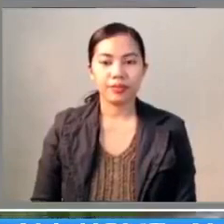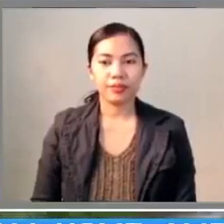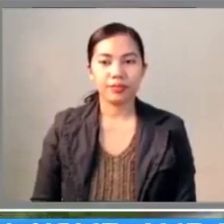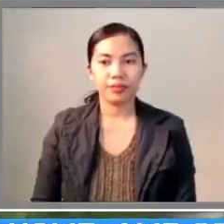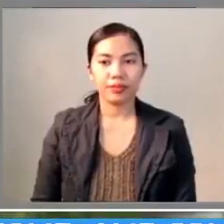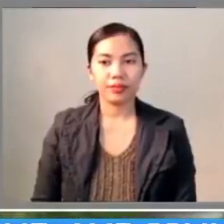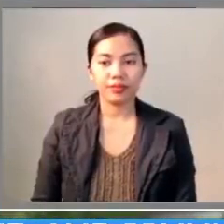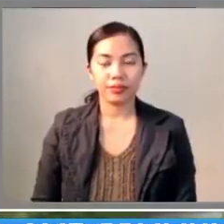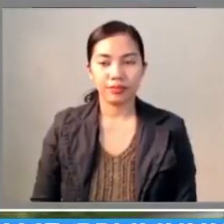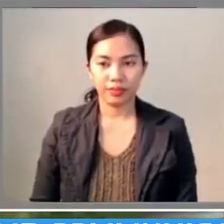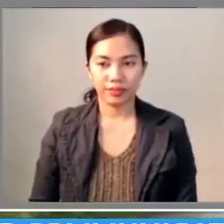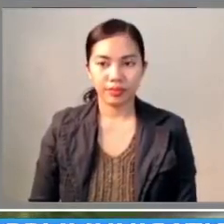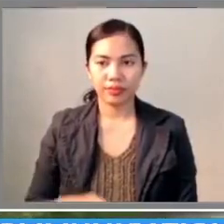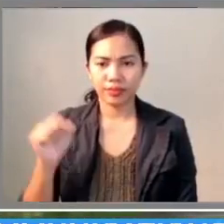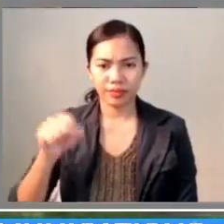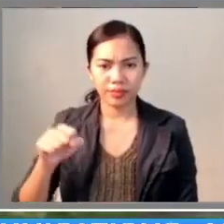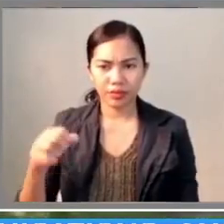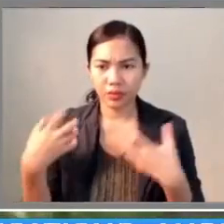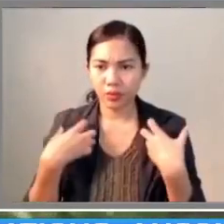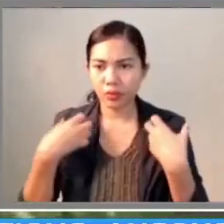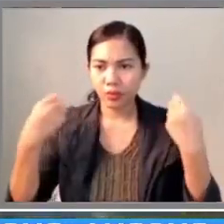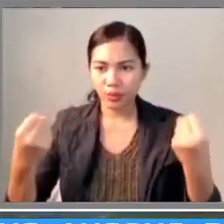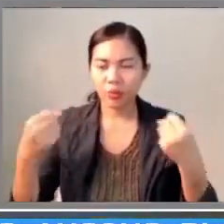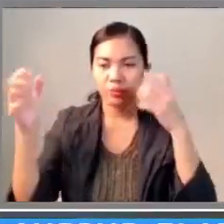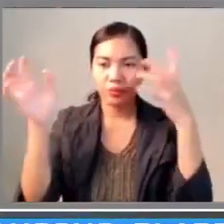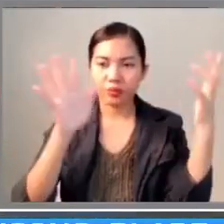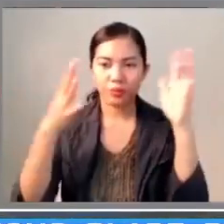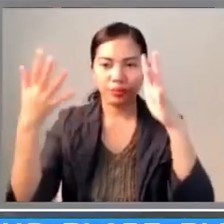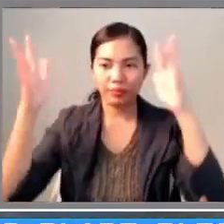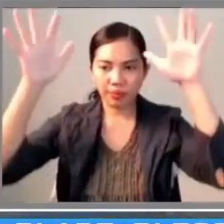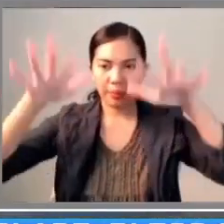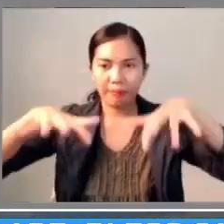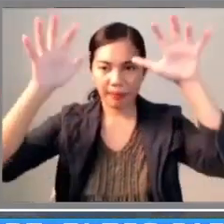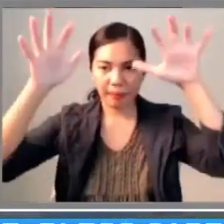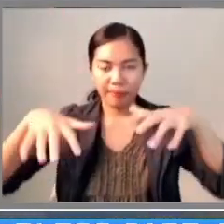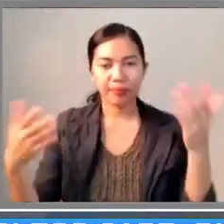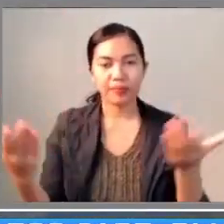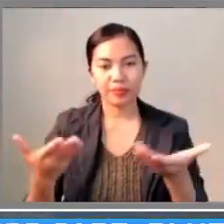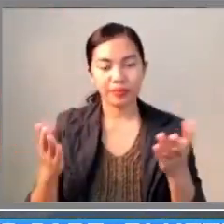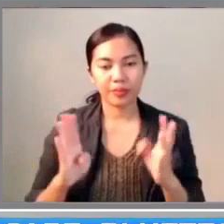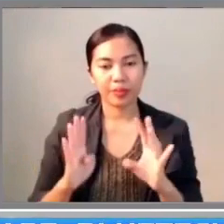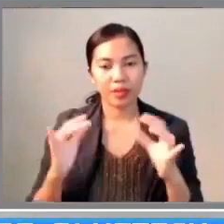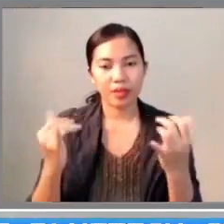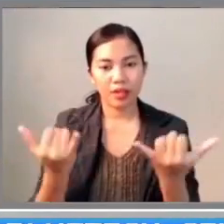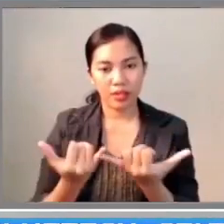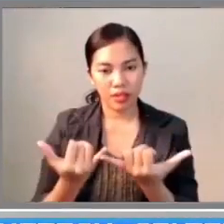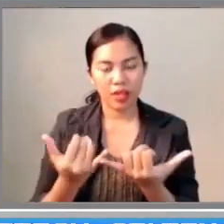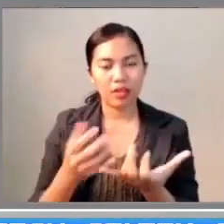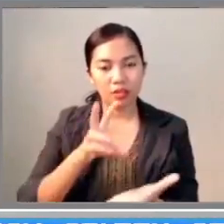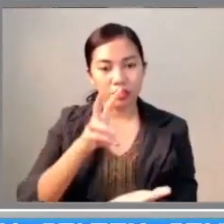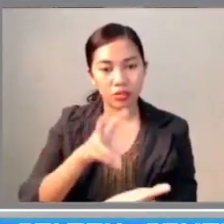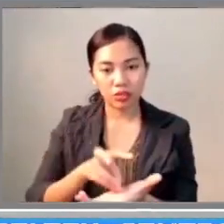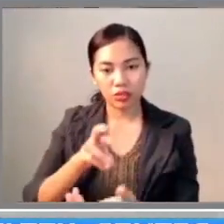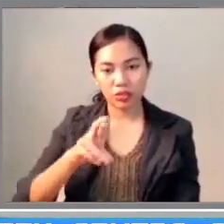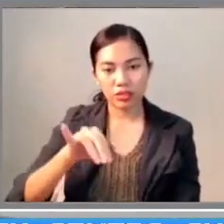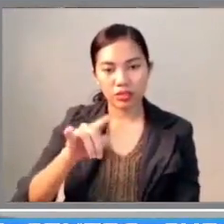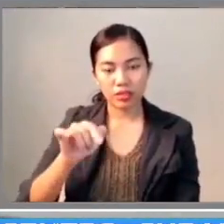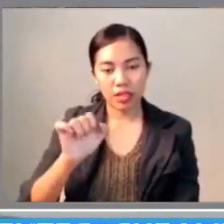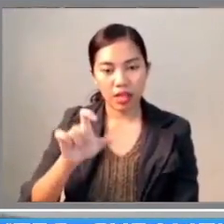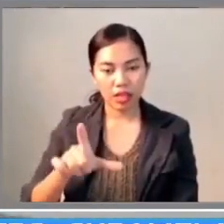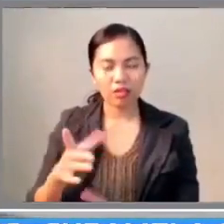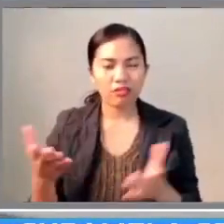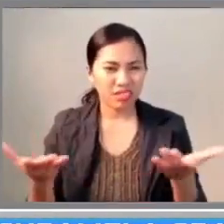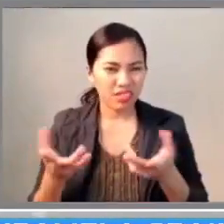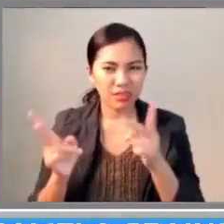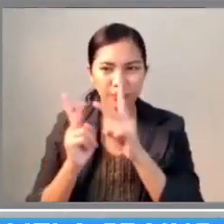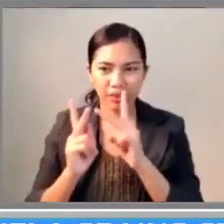Connie, malakas na hangin at ulan ang nararanasan ngayon sa barangay Punta Baja sa Rizal, Palawan, kung saan gagawin bukas